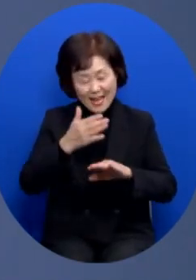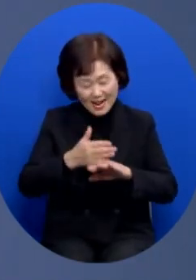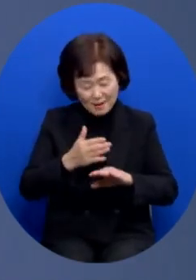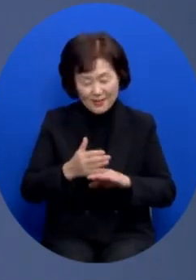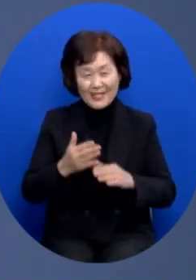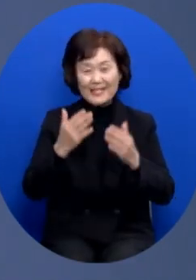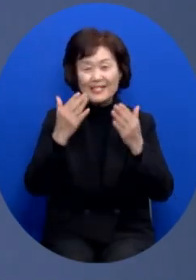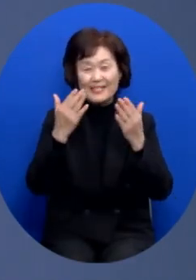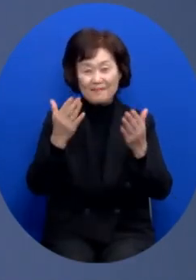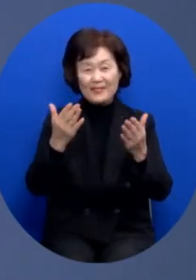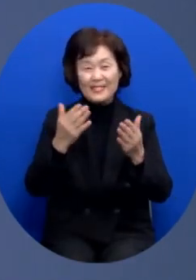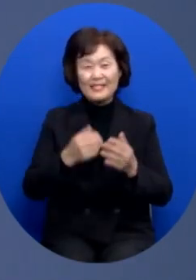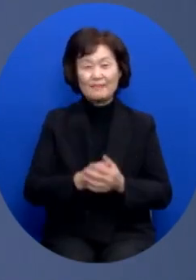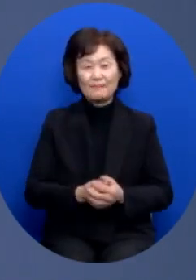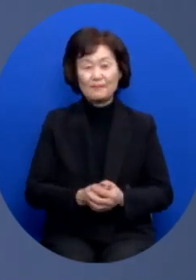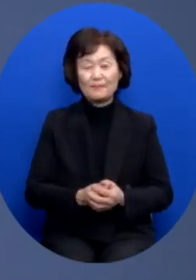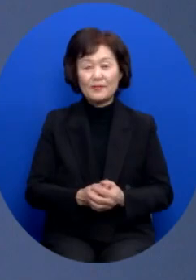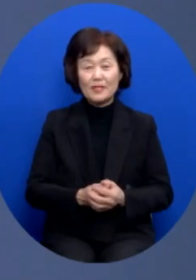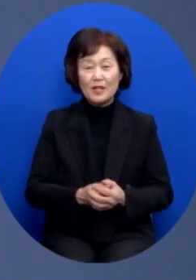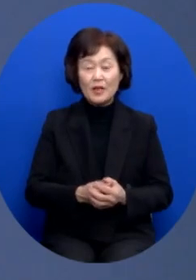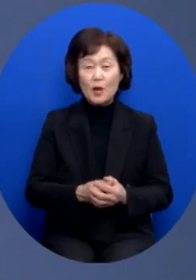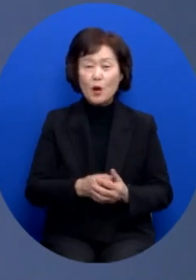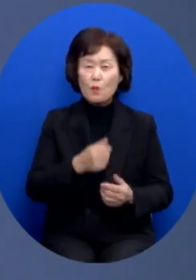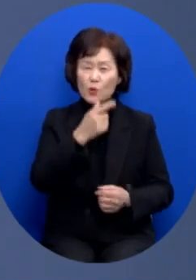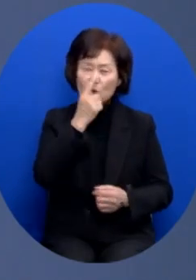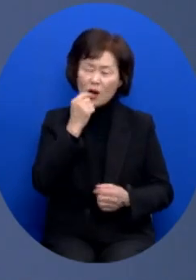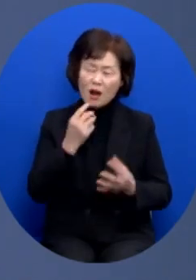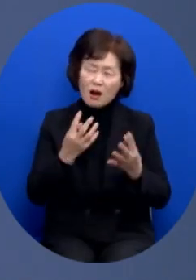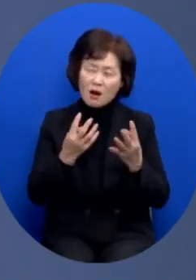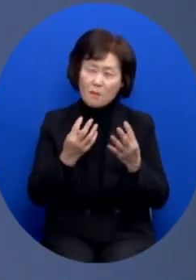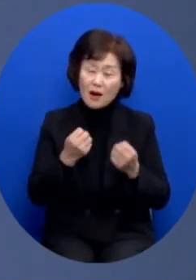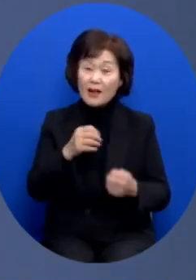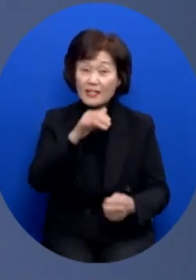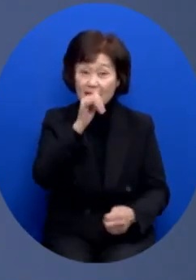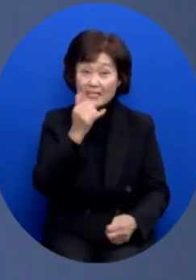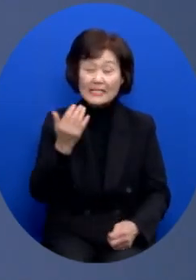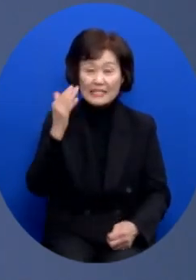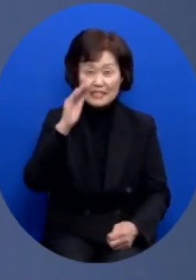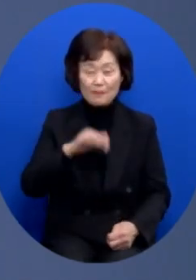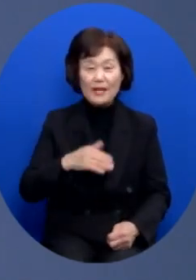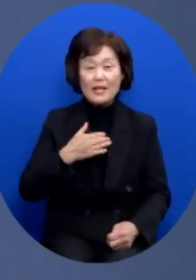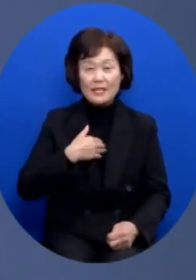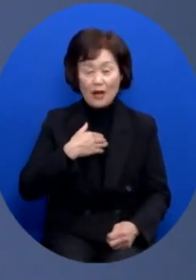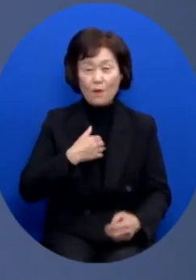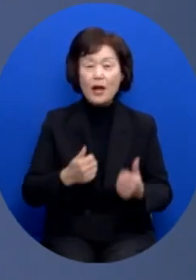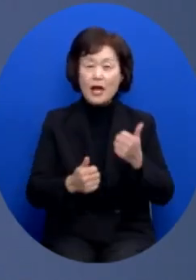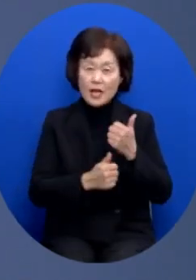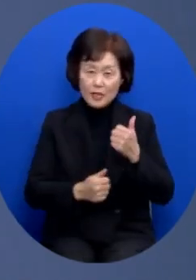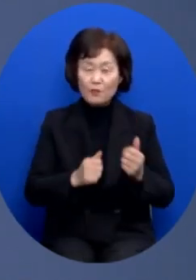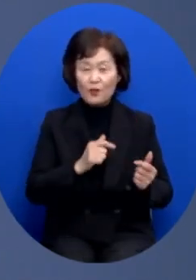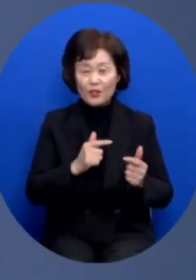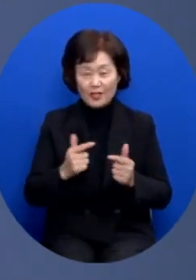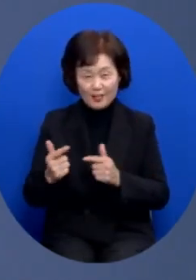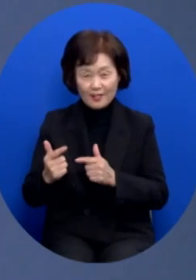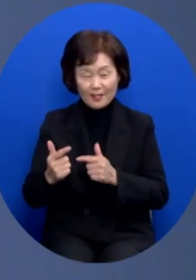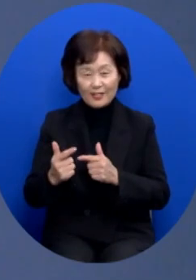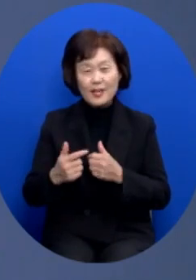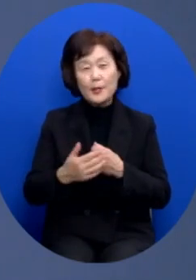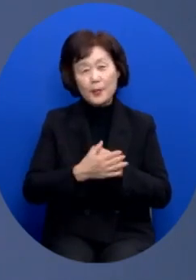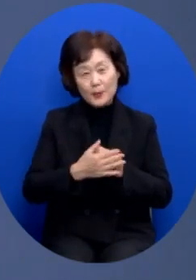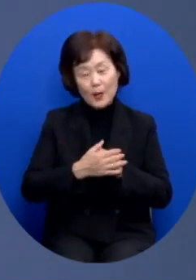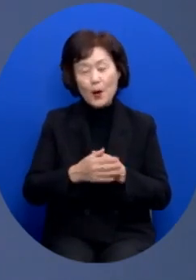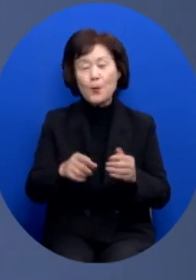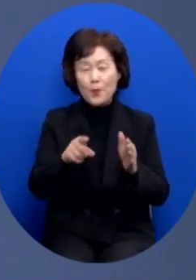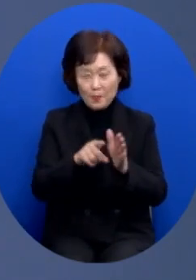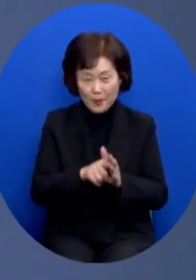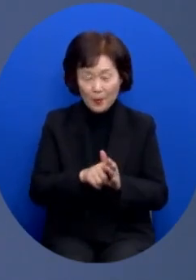감사를 드립니다. 부족한 건 많지만은 저와 임원들을 지켜봐 주시고 또